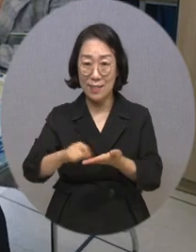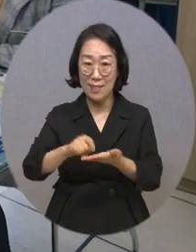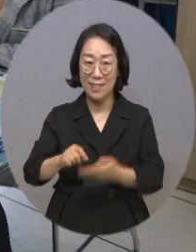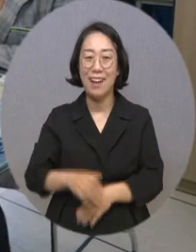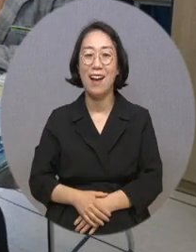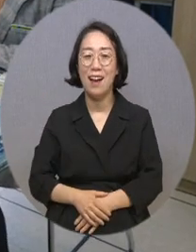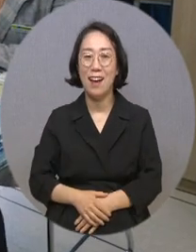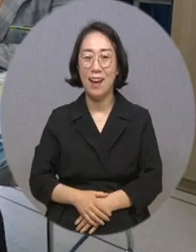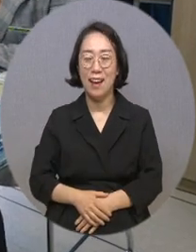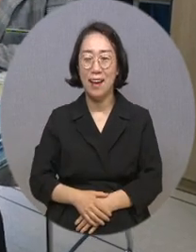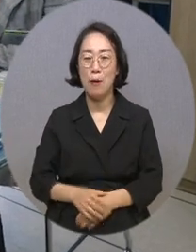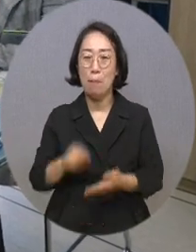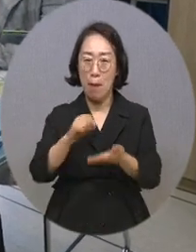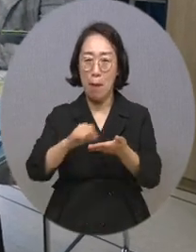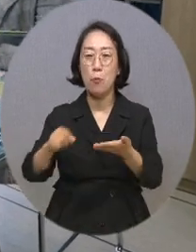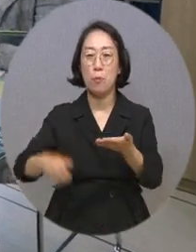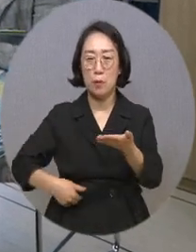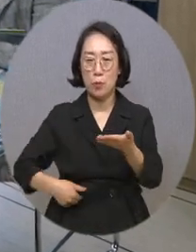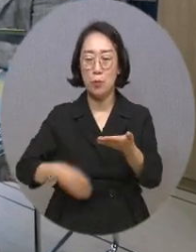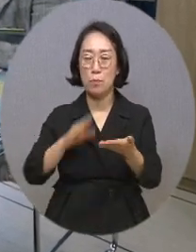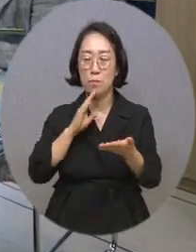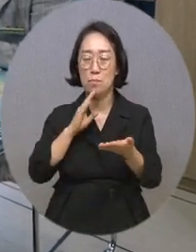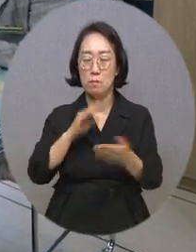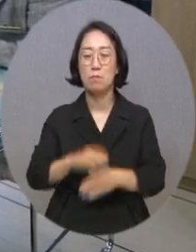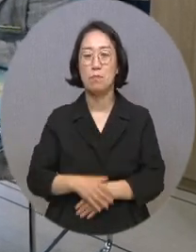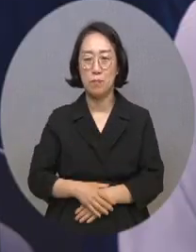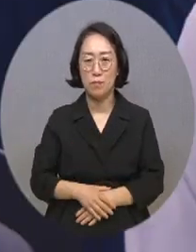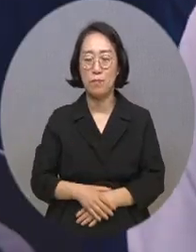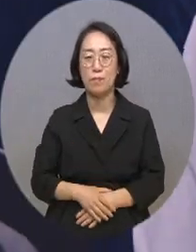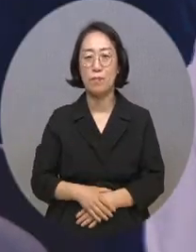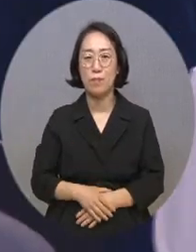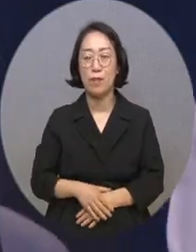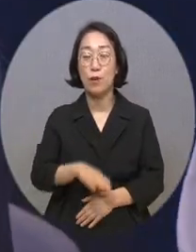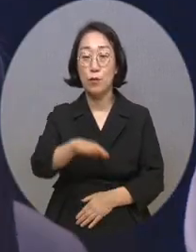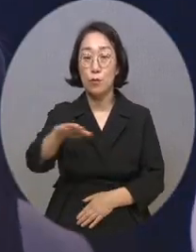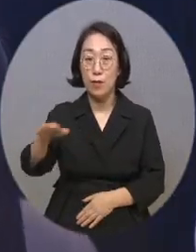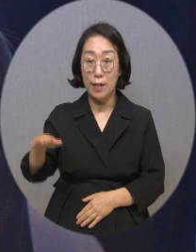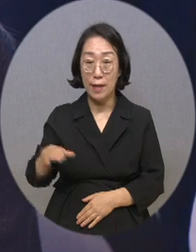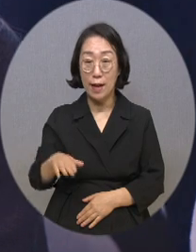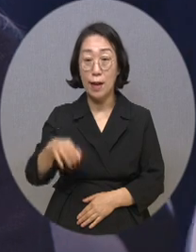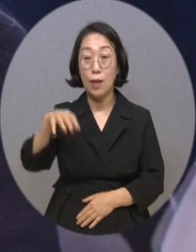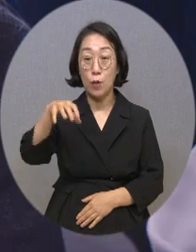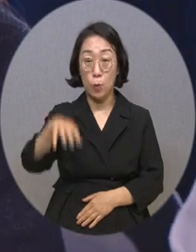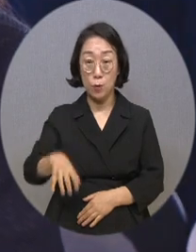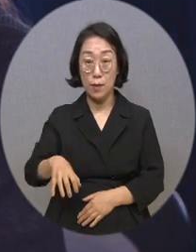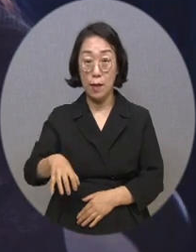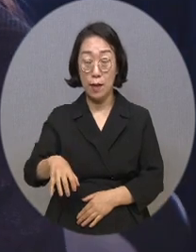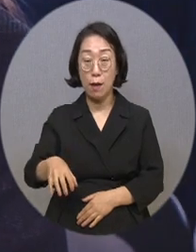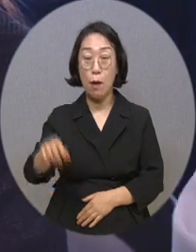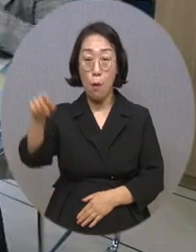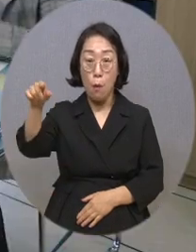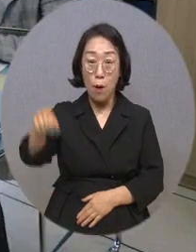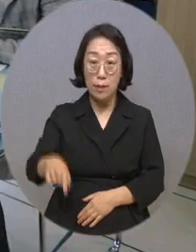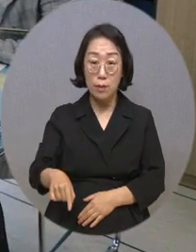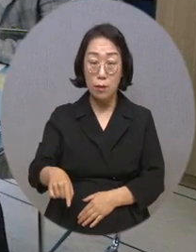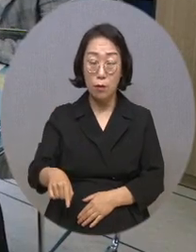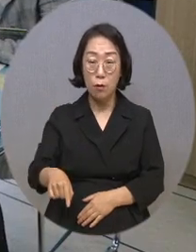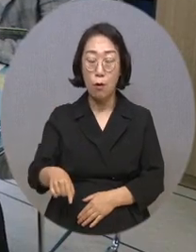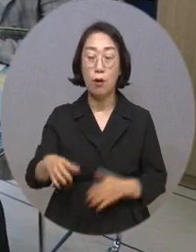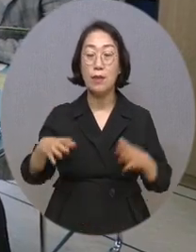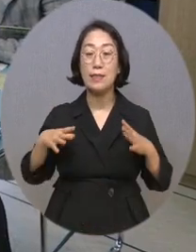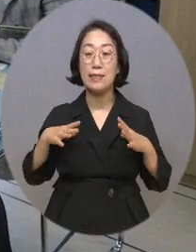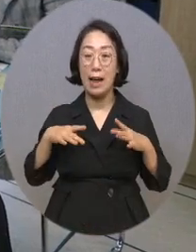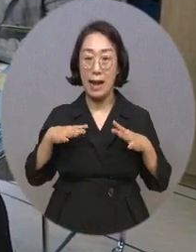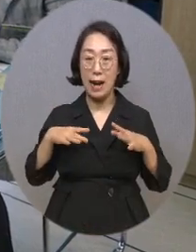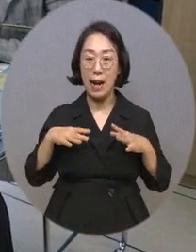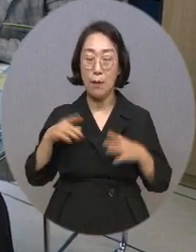되네요. 네네. 하나 체크해서 가사를 써야 되니까. 맞습니다, 맞습니다. 근데 저희가 이렇게 또 남해에 이렇게 왔잖아요. 남해 자랑거리